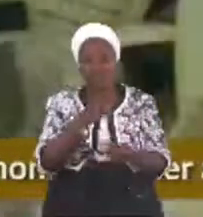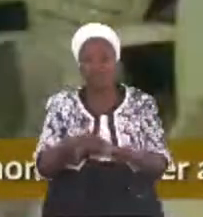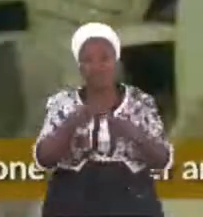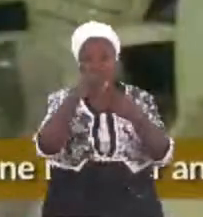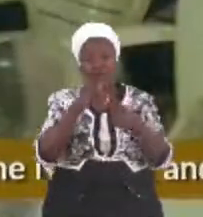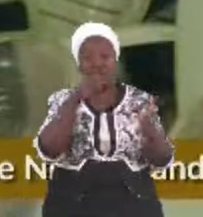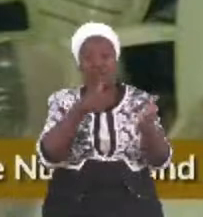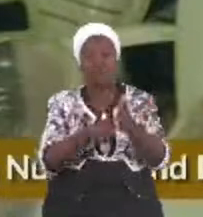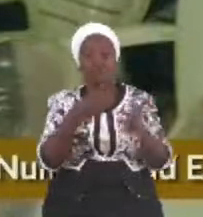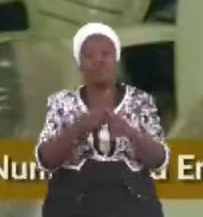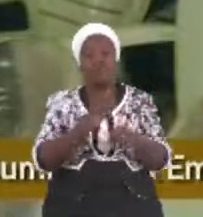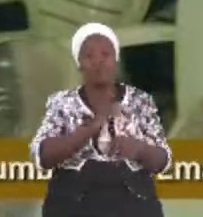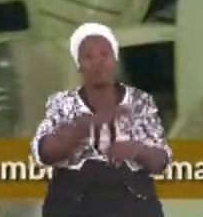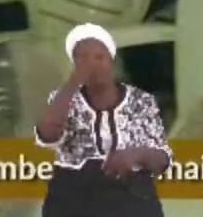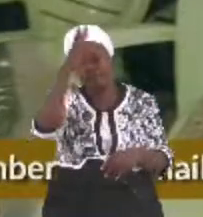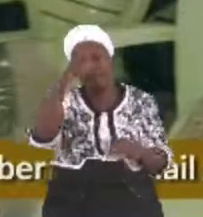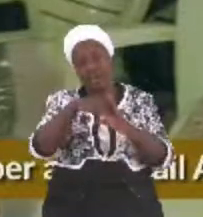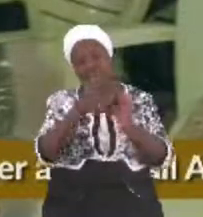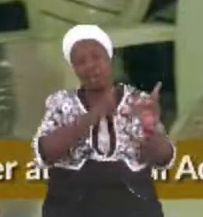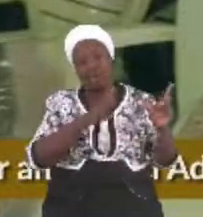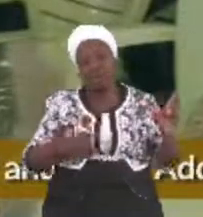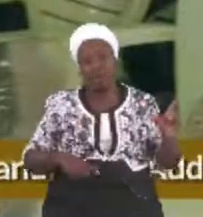dans les différentes nations, dans les églises locales,